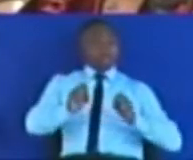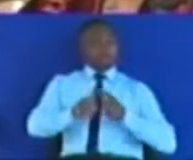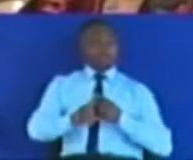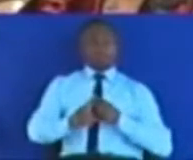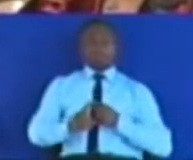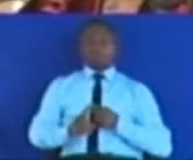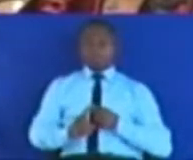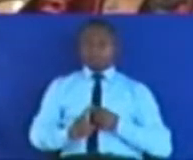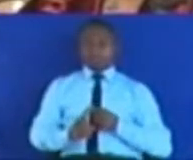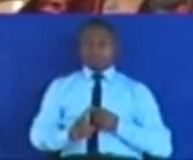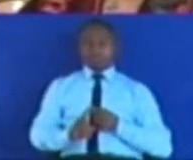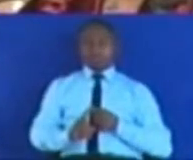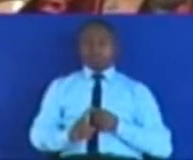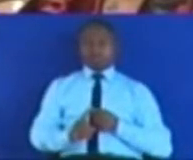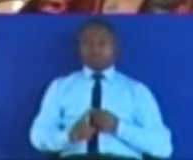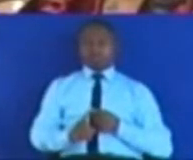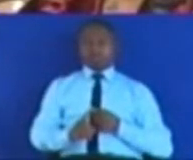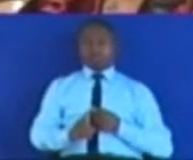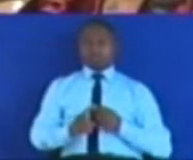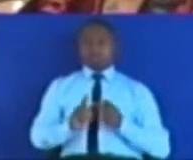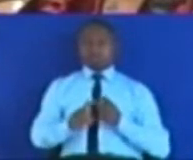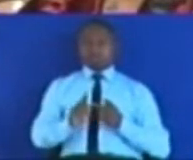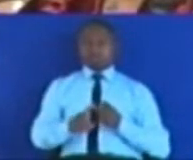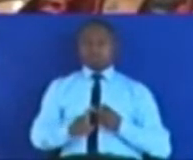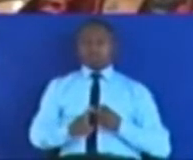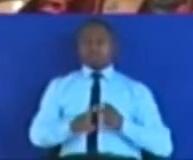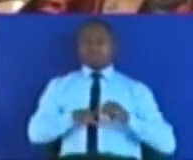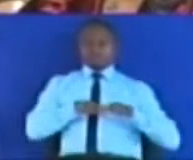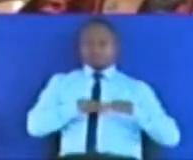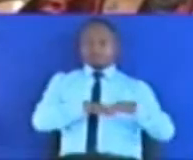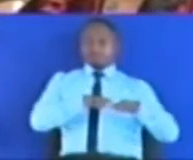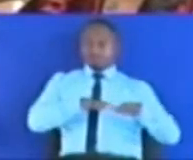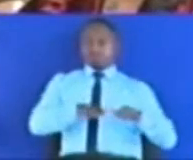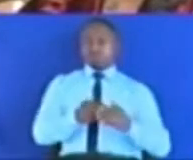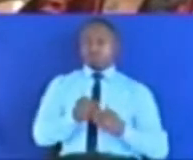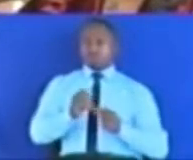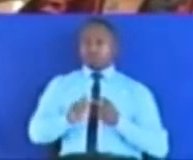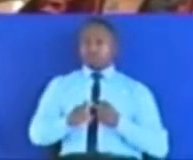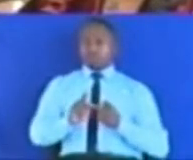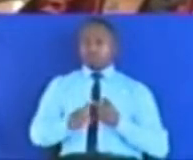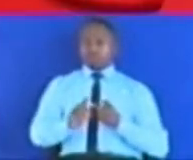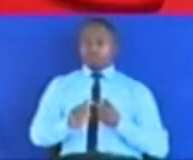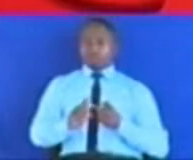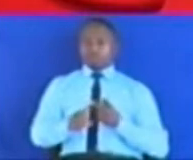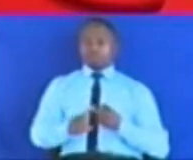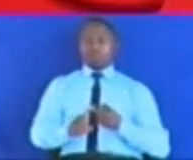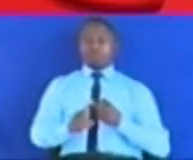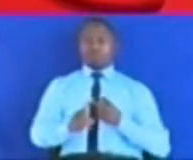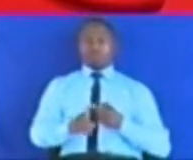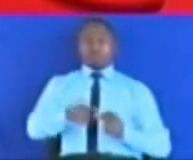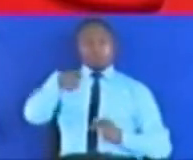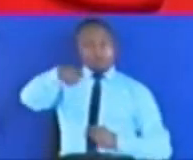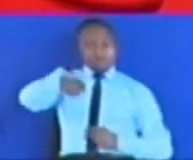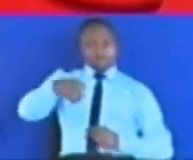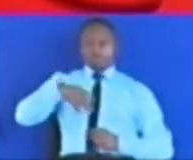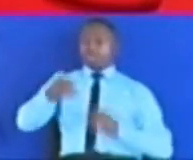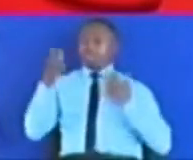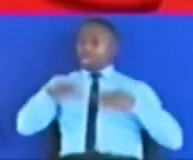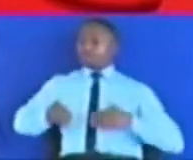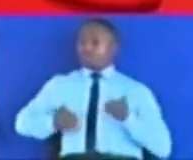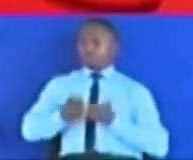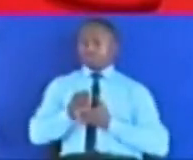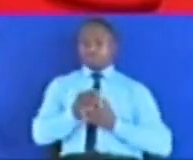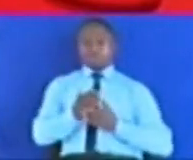intervention hizo zimekuwa zikisuasua. Ninawapongeza sana Wizara ya Afya kupitia kitengo cha